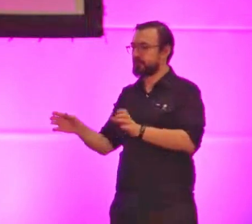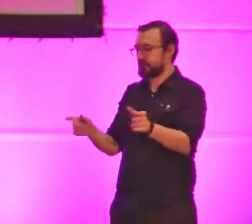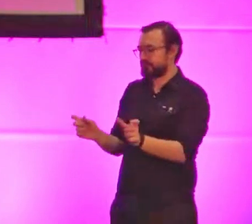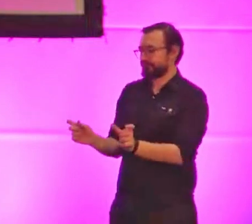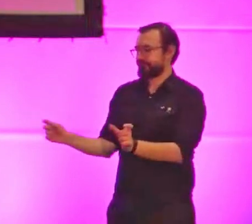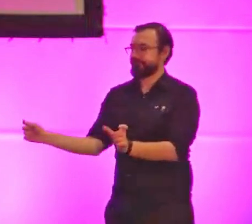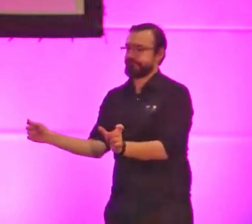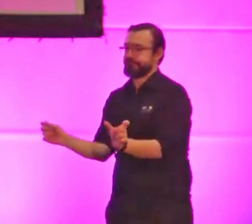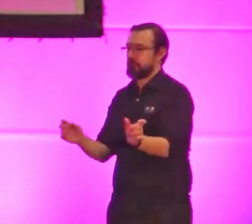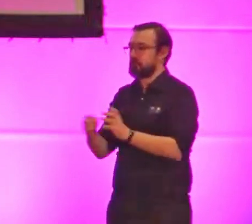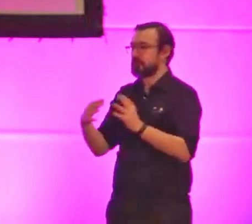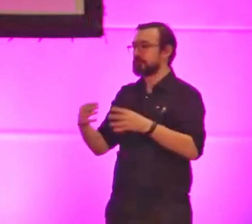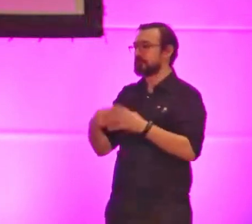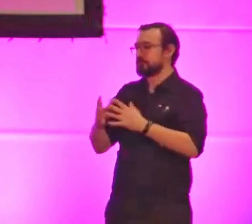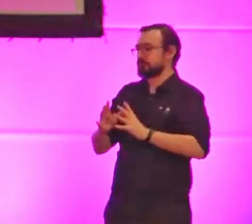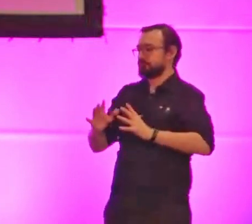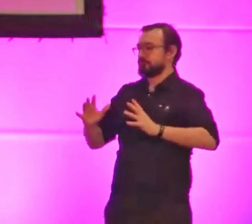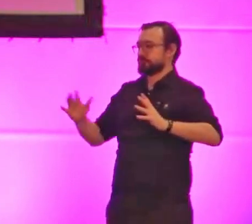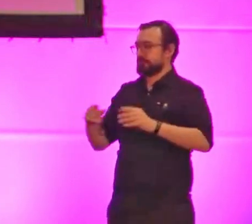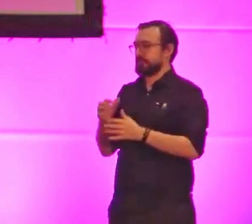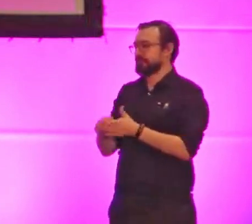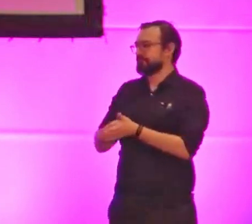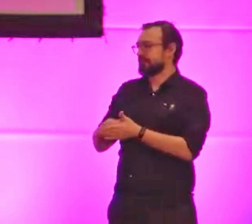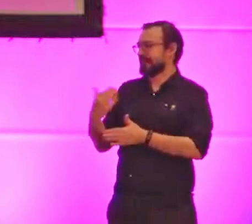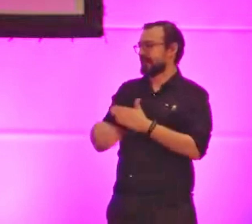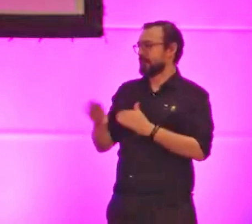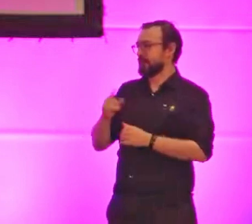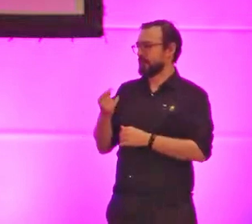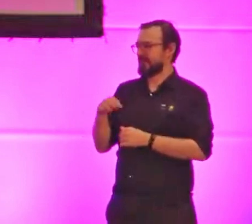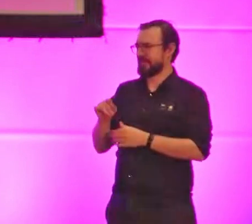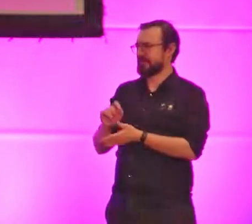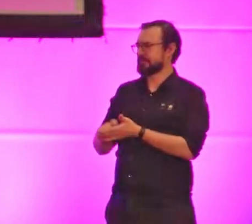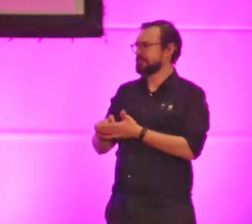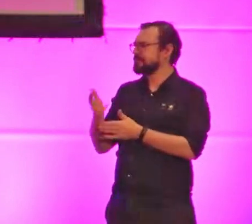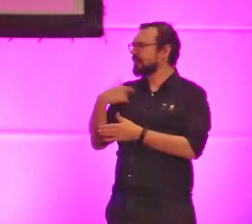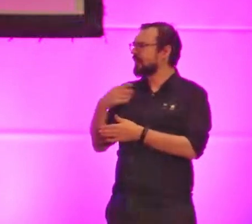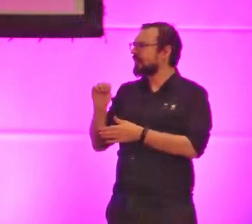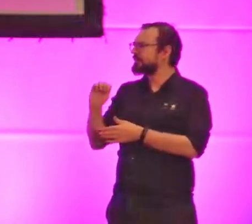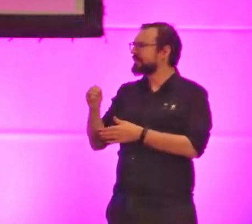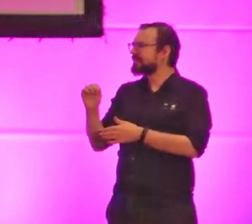fördrivs. För striderna ökar. Man räknar redan då, skriver Lundin någonstans